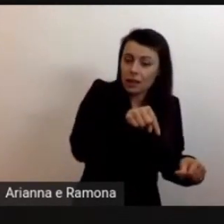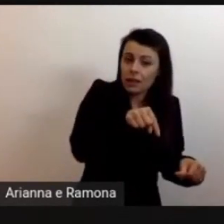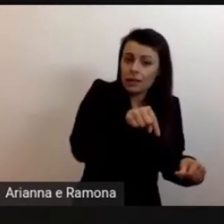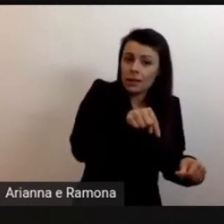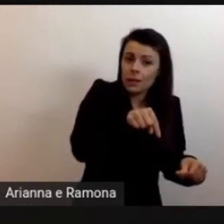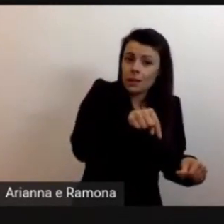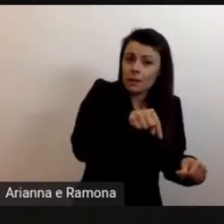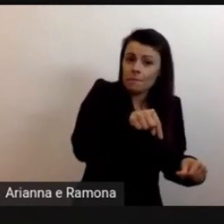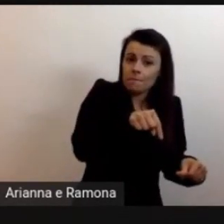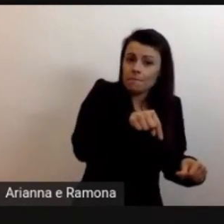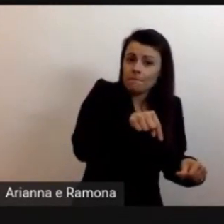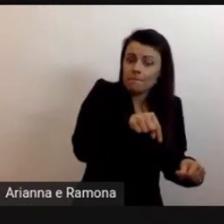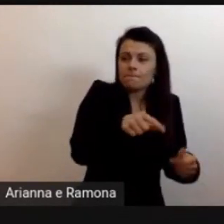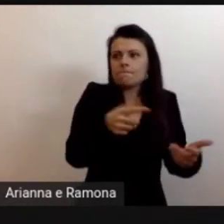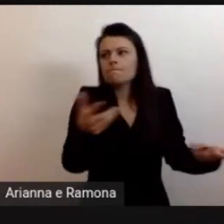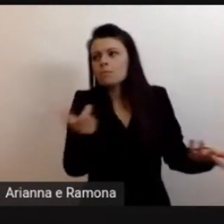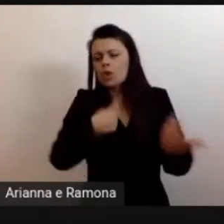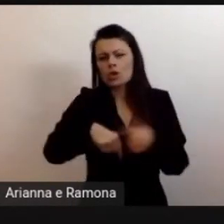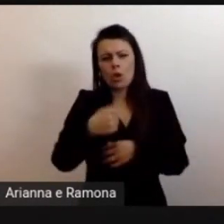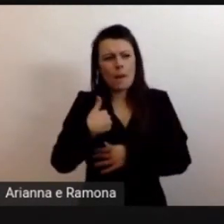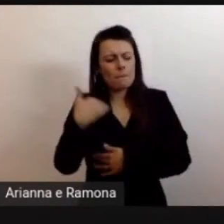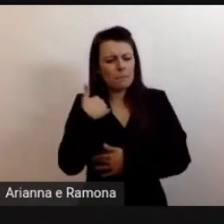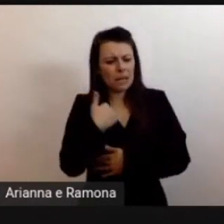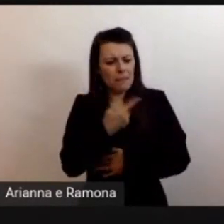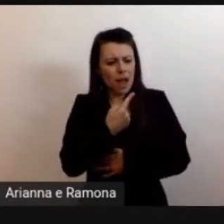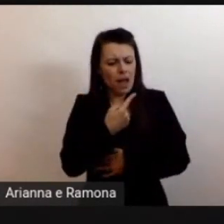come era nella mia chiamato